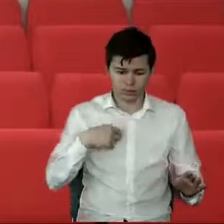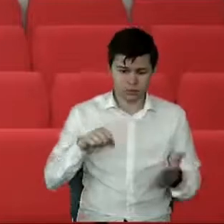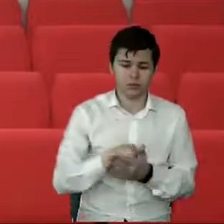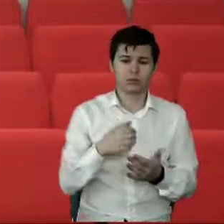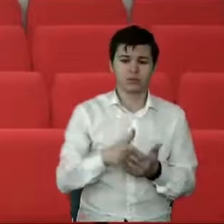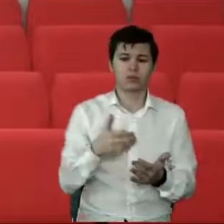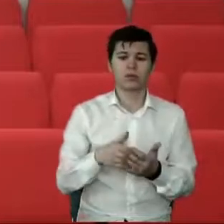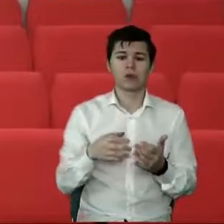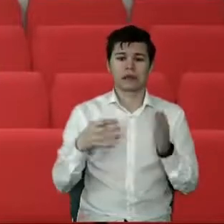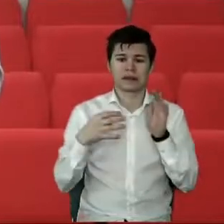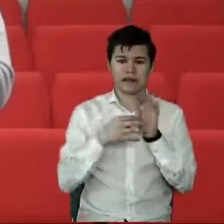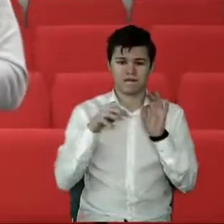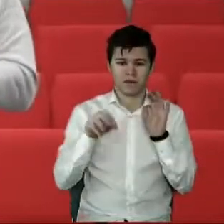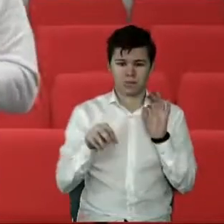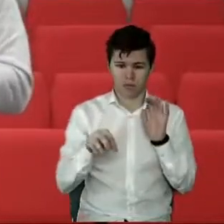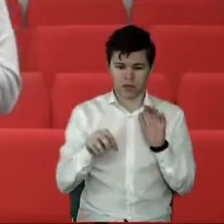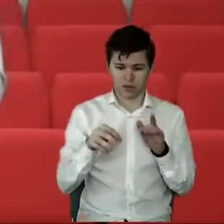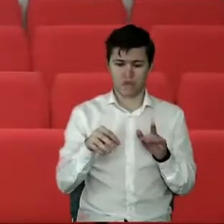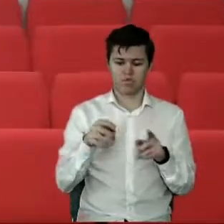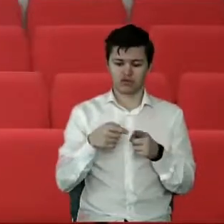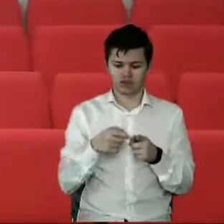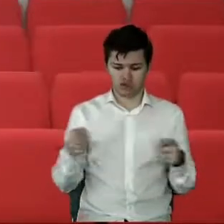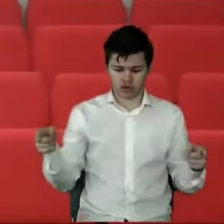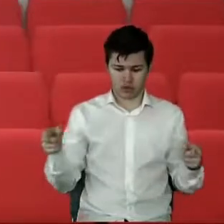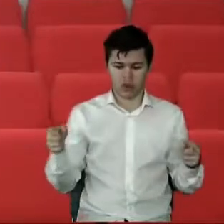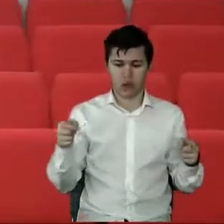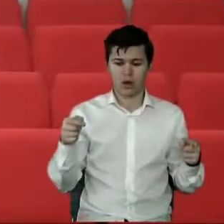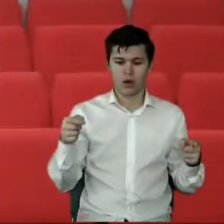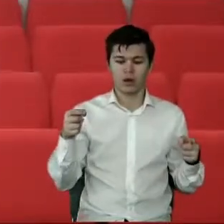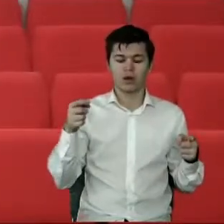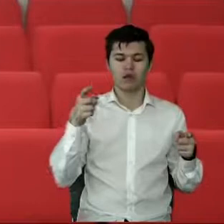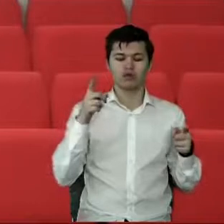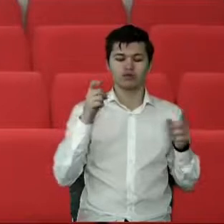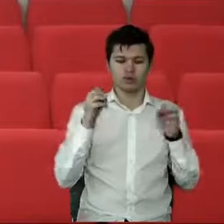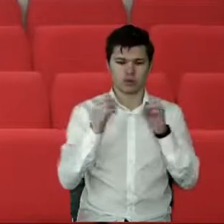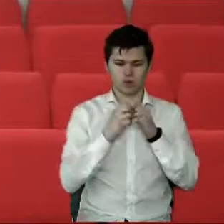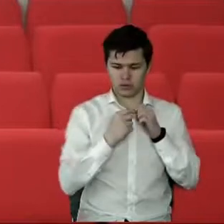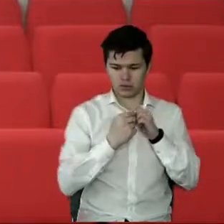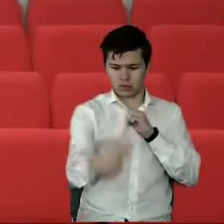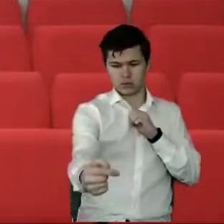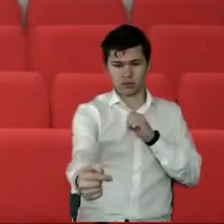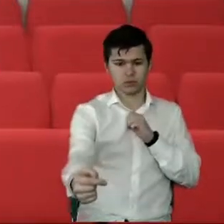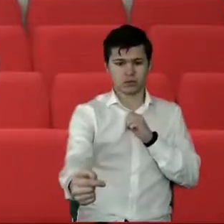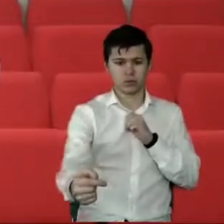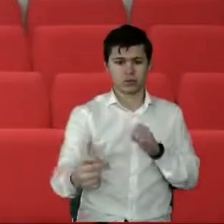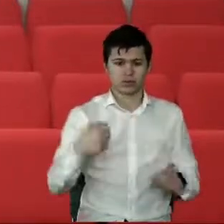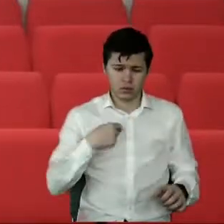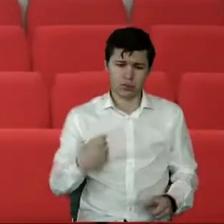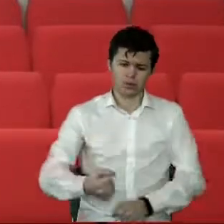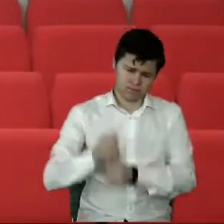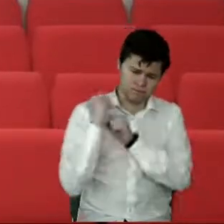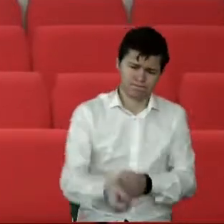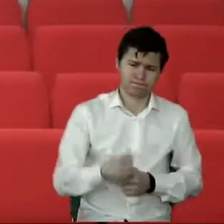метров высотой. 22 года каждый день этот человек в одиночку долбил этот проход, долбил эти скалы, и он пробил